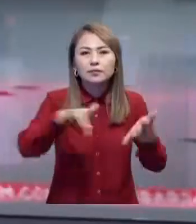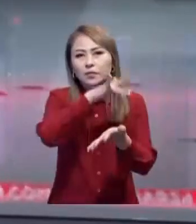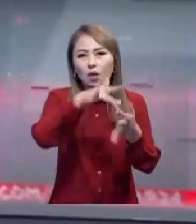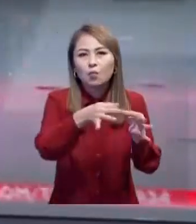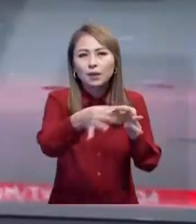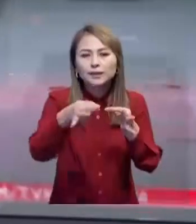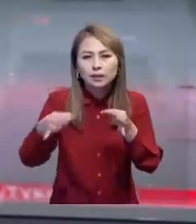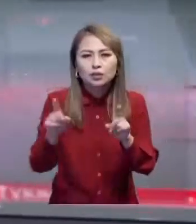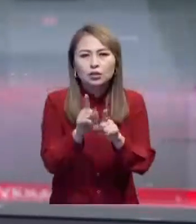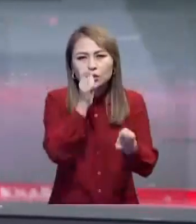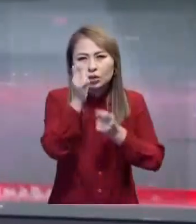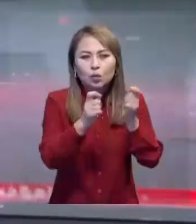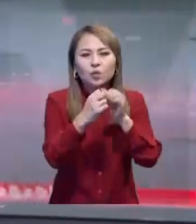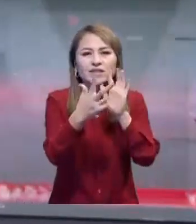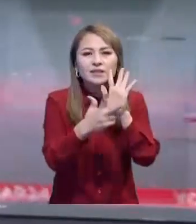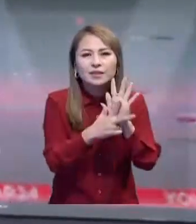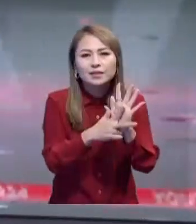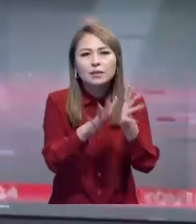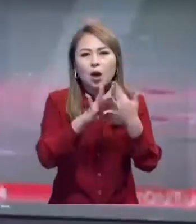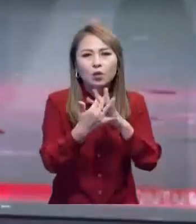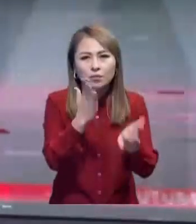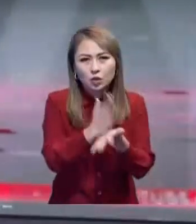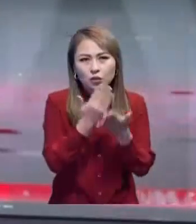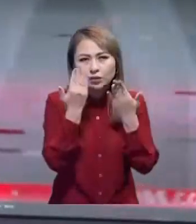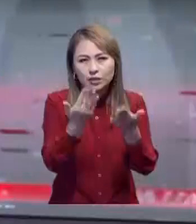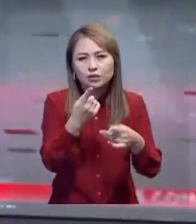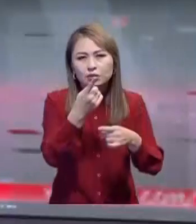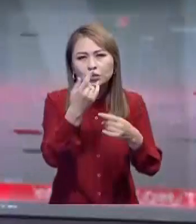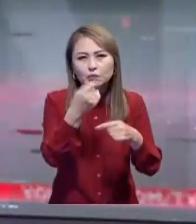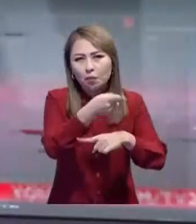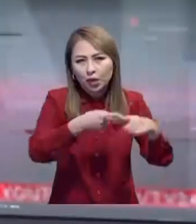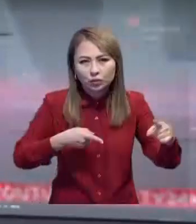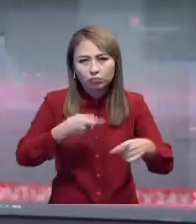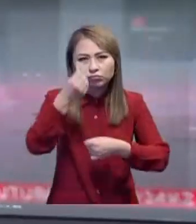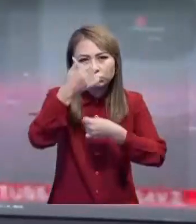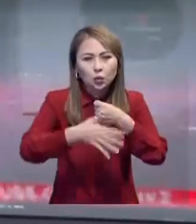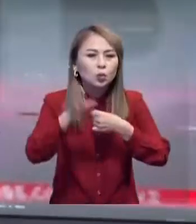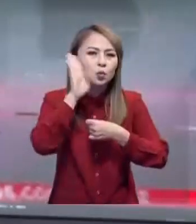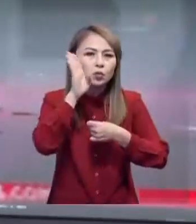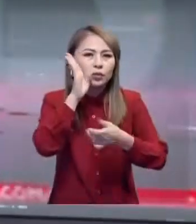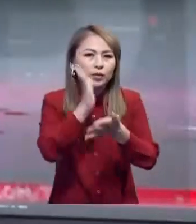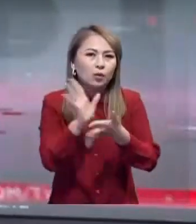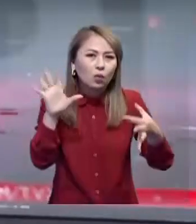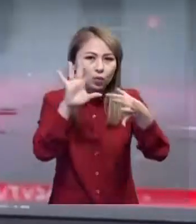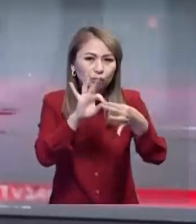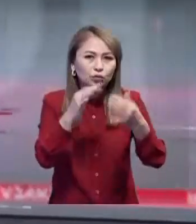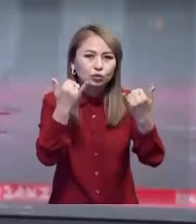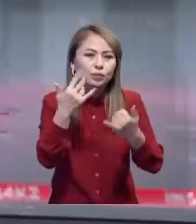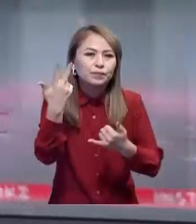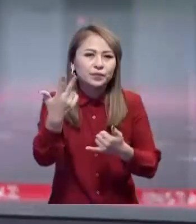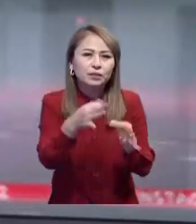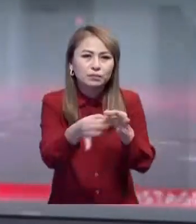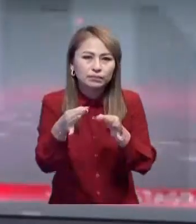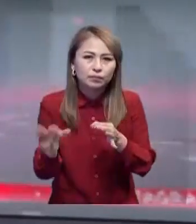Арқалық қаласының аумағында ірілі ұсақты 18 ауыл бар. Соның тең жартысы бүгінде орталықтандырылған су жүйесіне қосылған. Биыл тағы 3